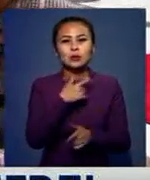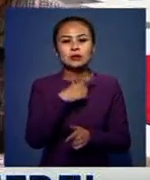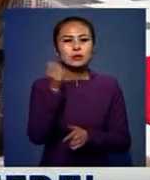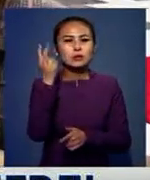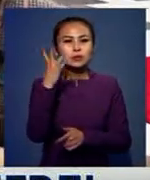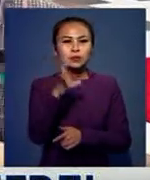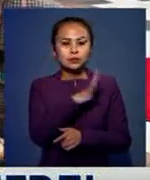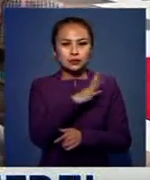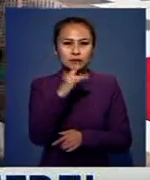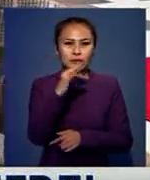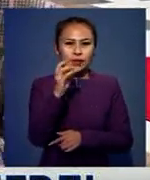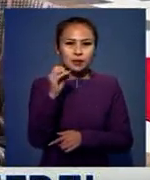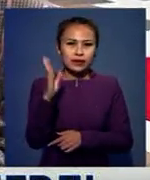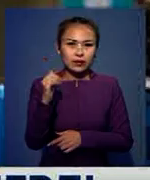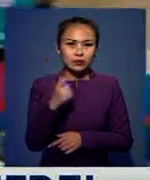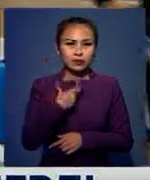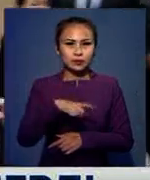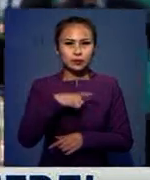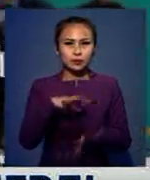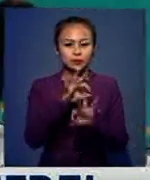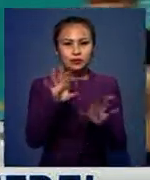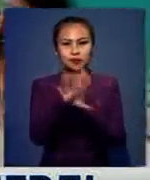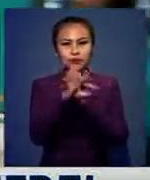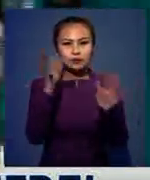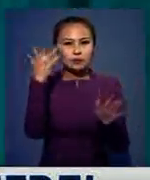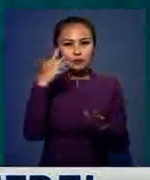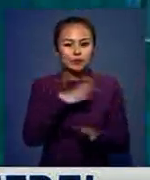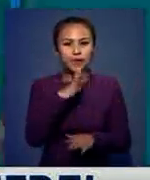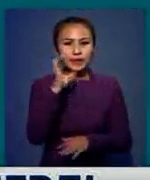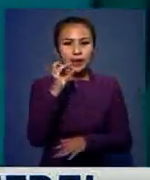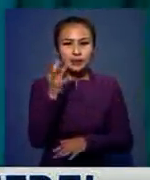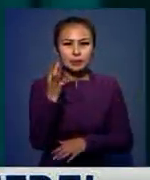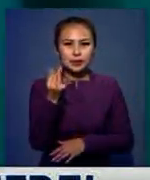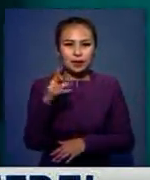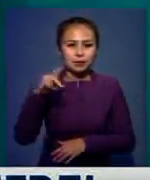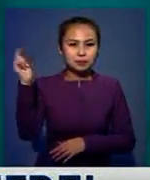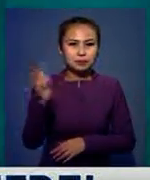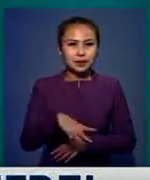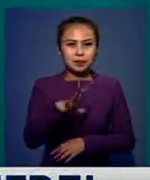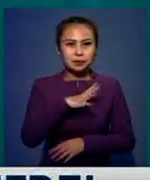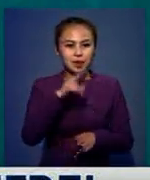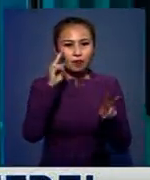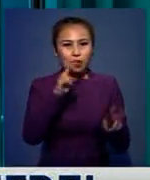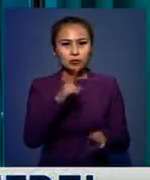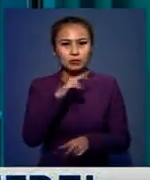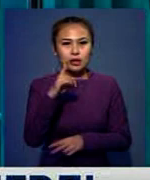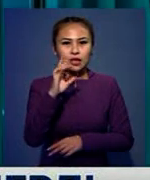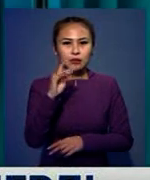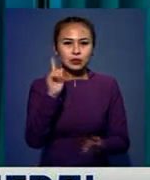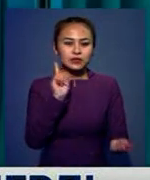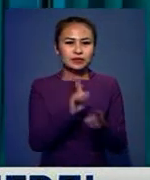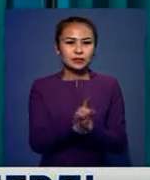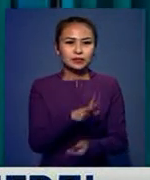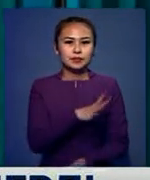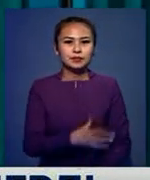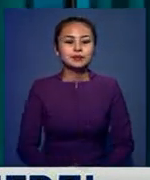дауыс бергендердің бірі болды. Дариға Назарбаева өз таңдауын жасап болған соң Сербиядан келген халықаралық бақылаушы Драгомир